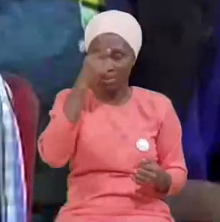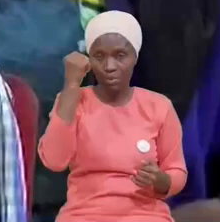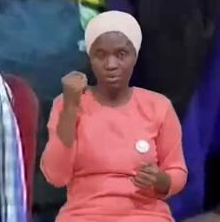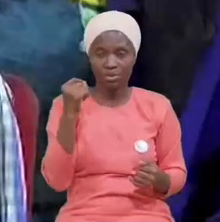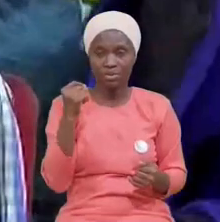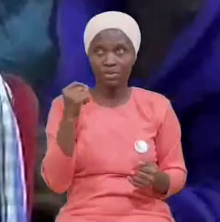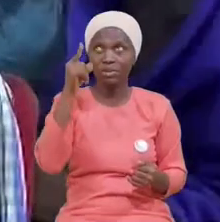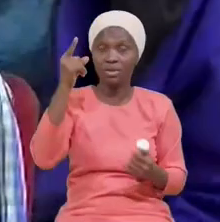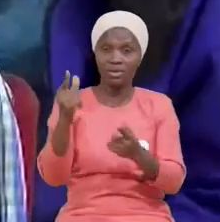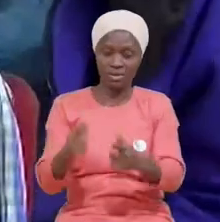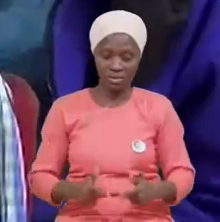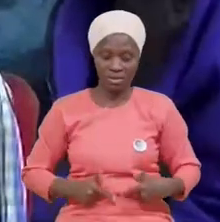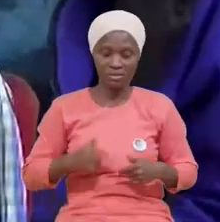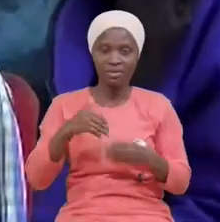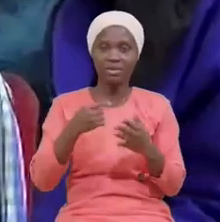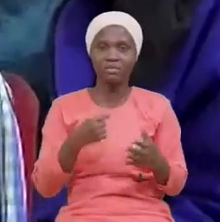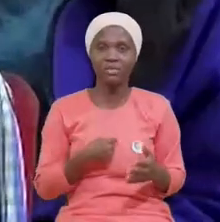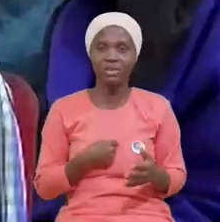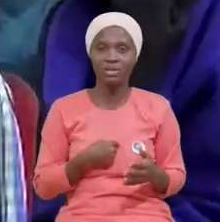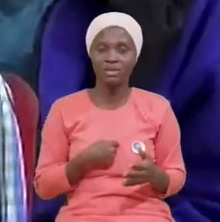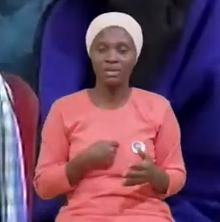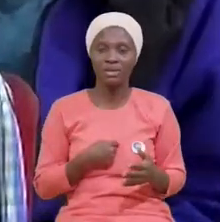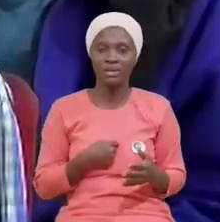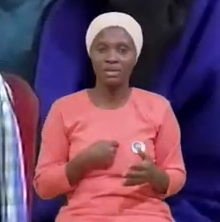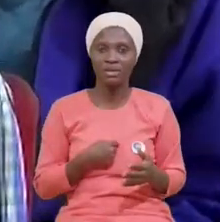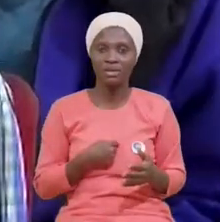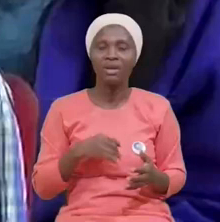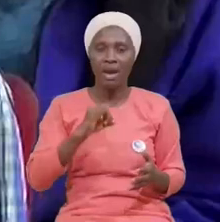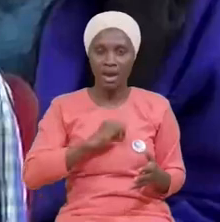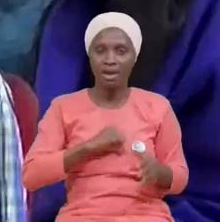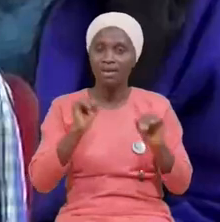Parce qu'il vit en moi. Je peux.